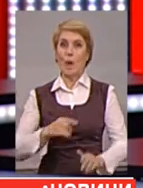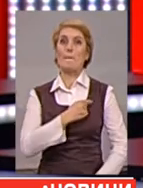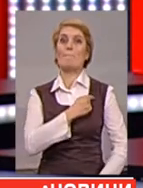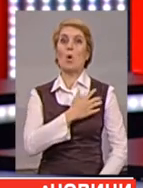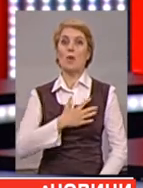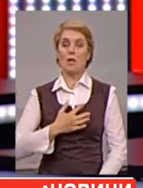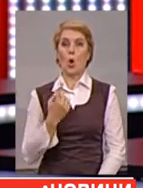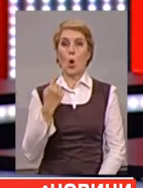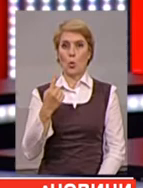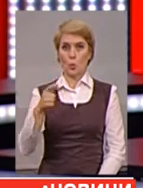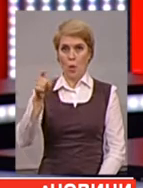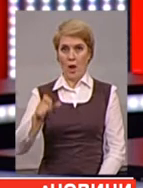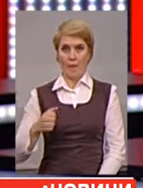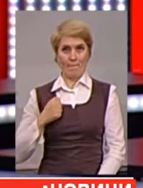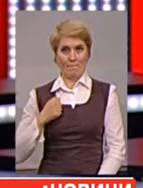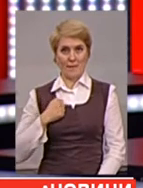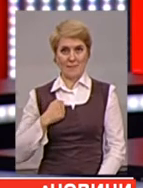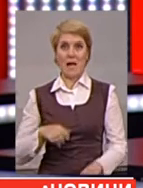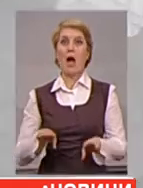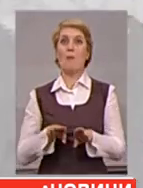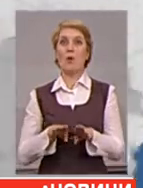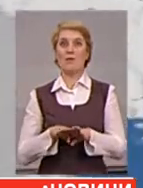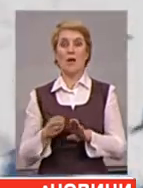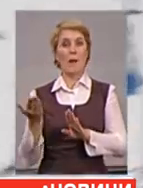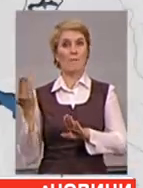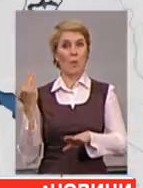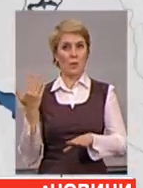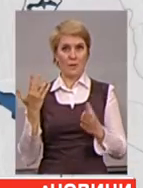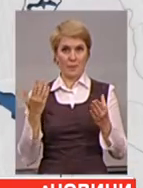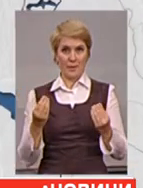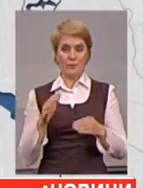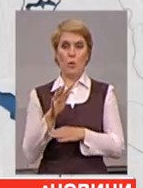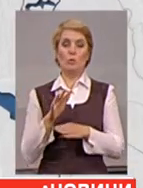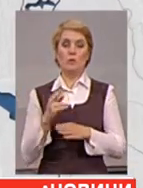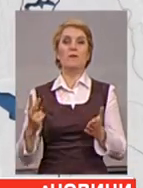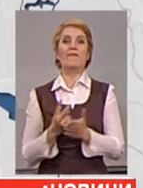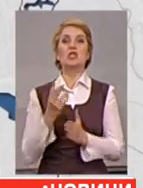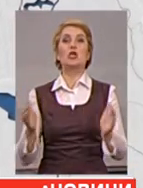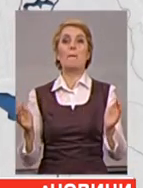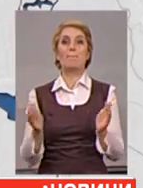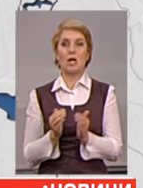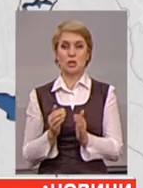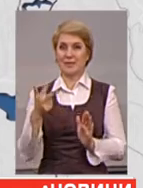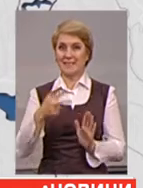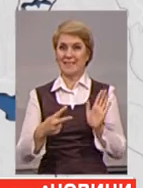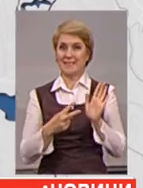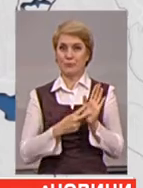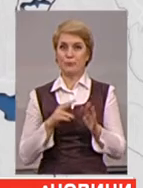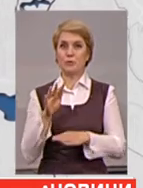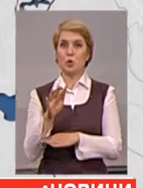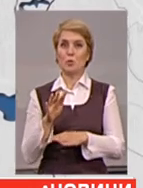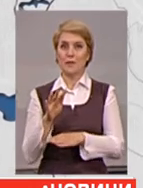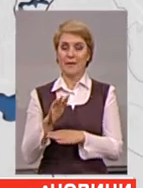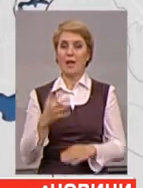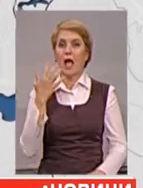армійця. Порівняно з попереднім днем ворожих провокацій на передовій зафіксовано вдвічі менше. У ранкових зведеннях йдеться про 37 обстрілів.